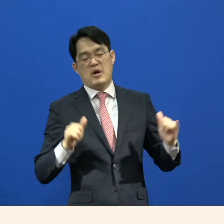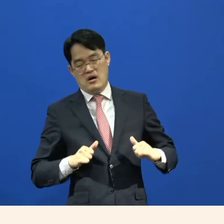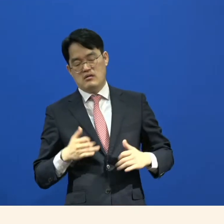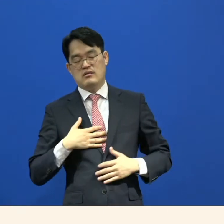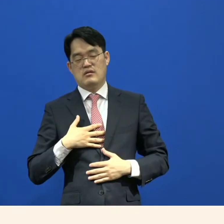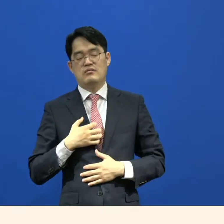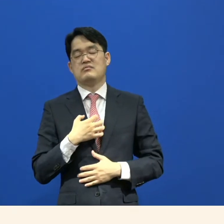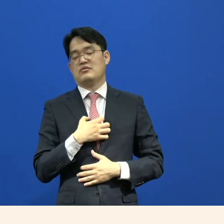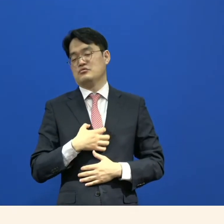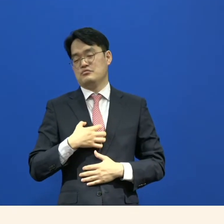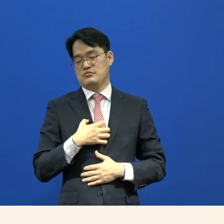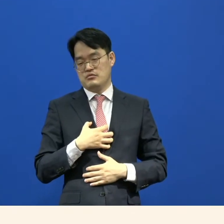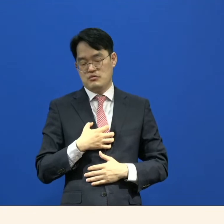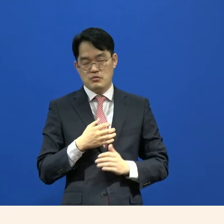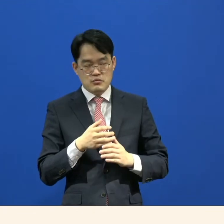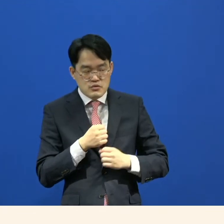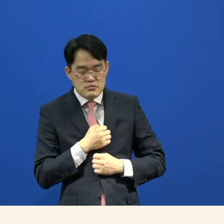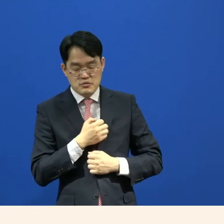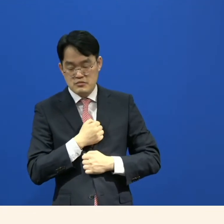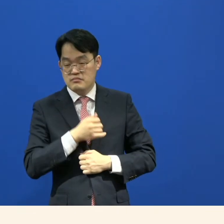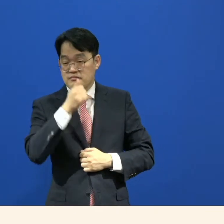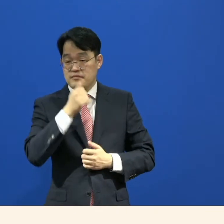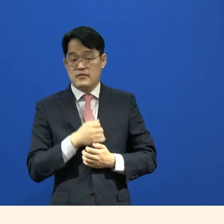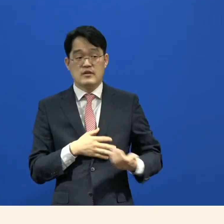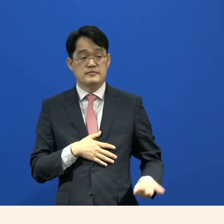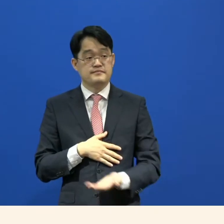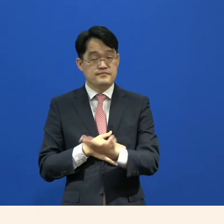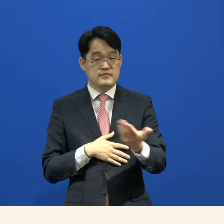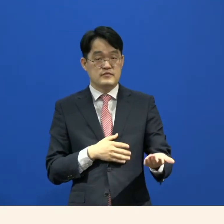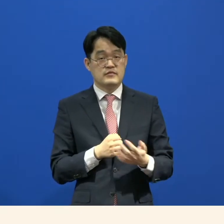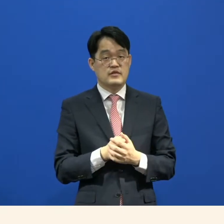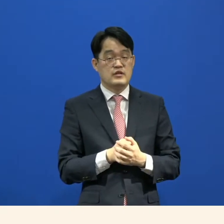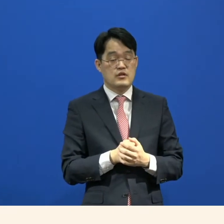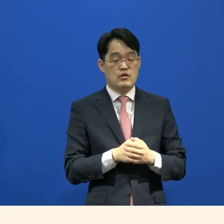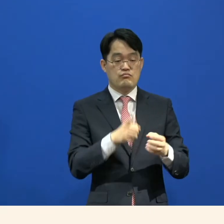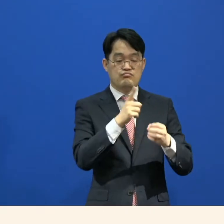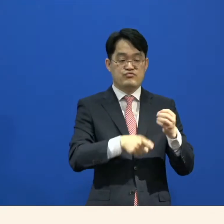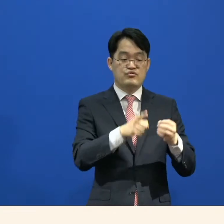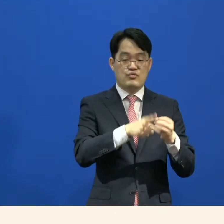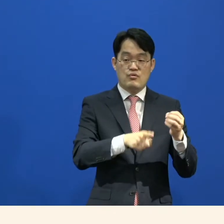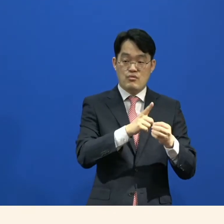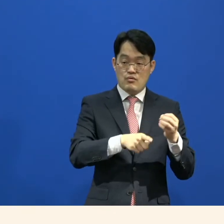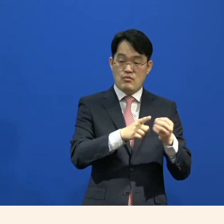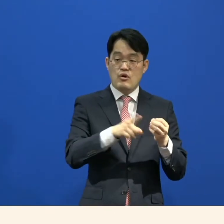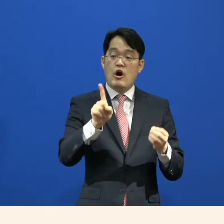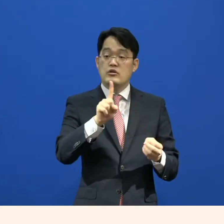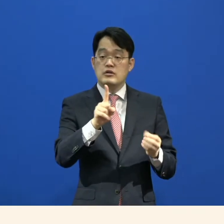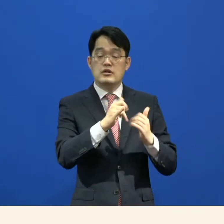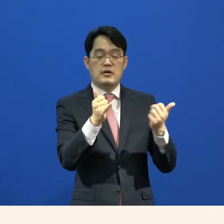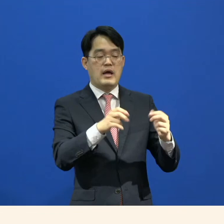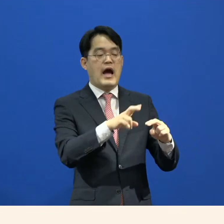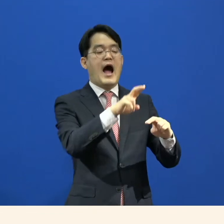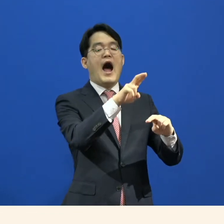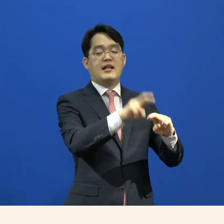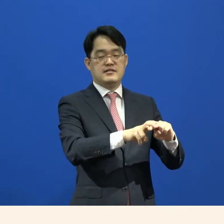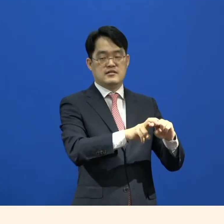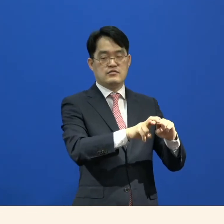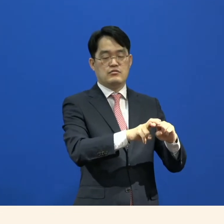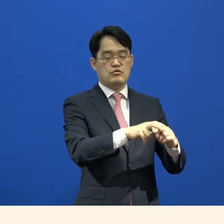여러분, 불교에서도 보면 어느 남자에서 몇 년간 자부를 했는가 이거예요. 성철 스님이 8년 동안 자부를 했대요. 앉아서 안